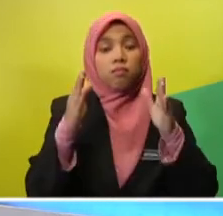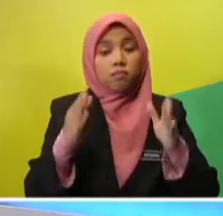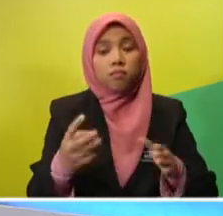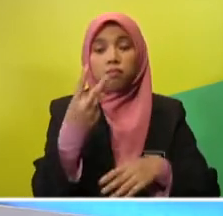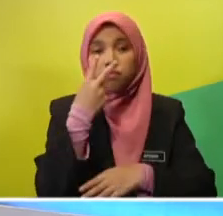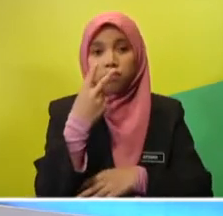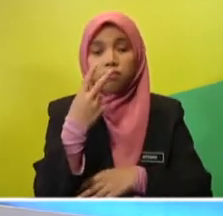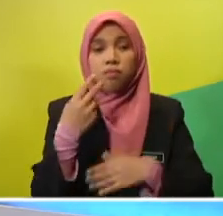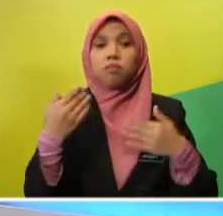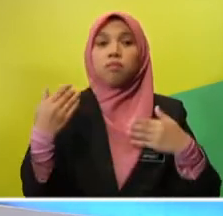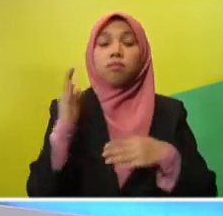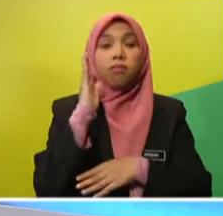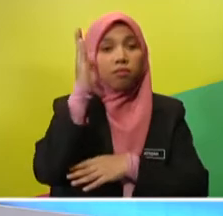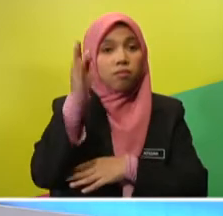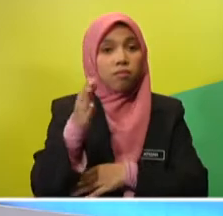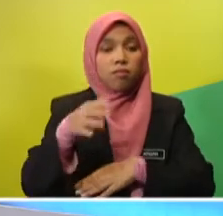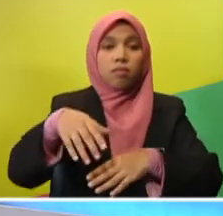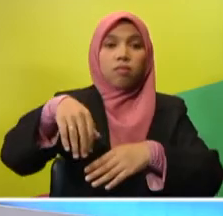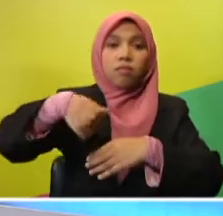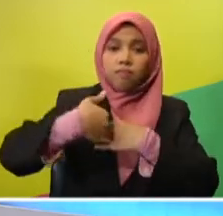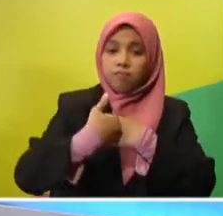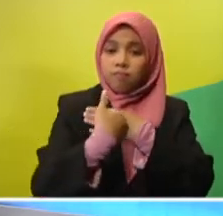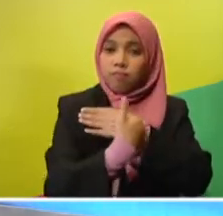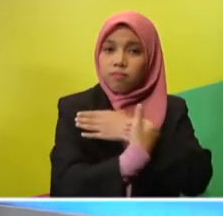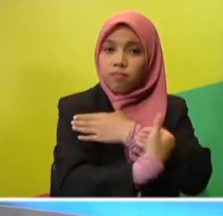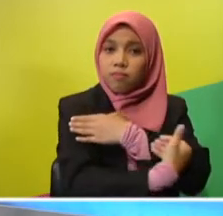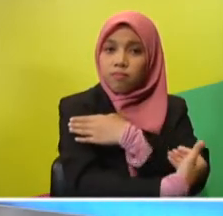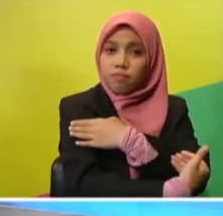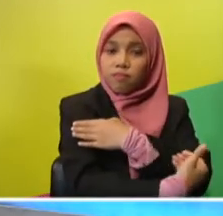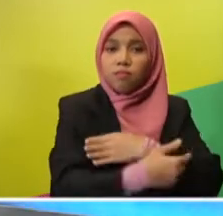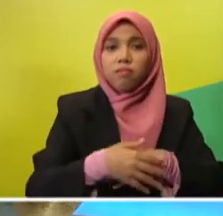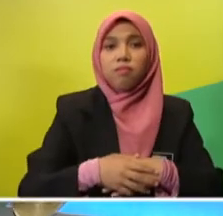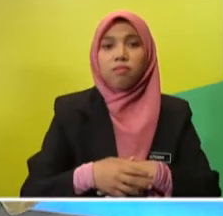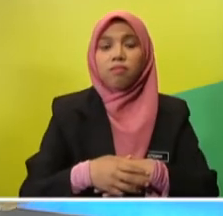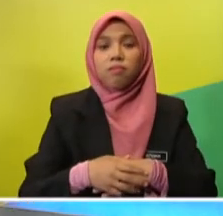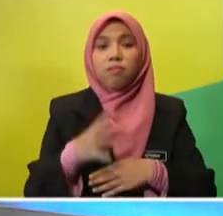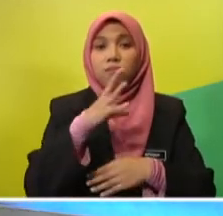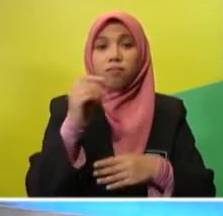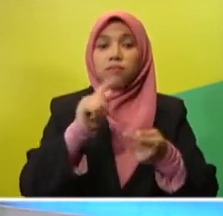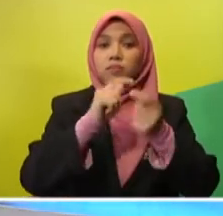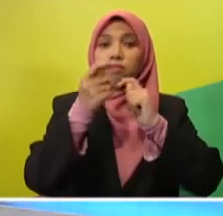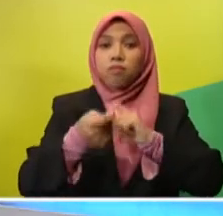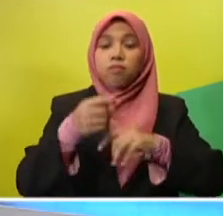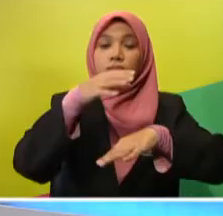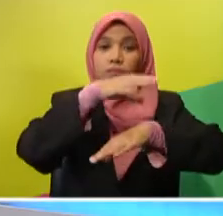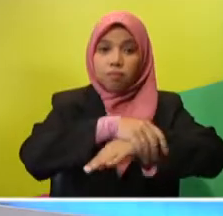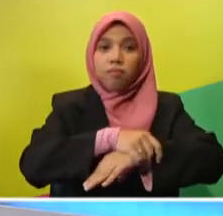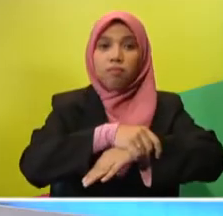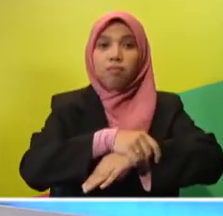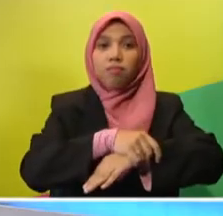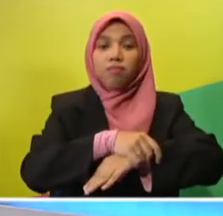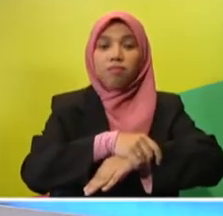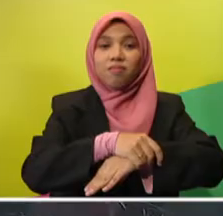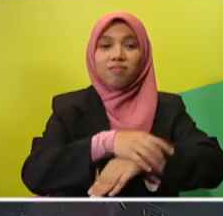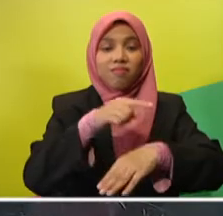akan menyusur tapak tangan belakangnya dan memegang lengan di sebelah tangan satu lagi. Kemudian, boleh teruskan